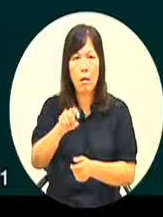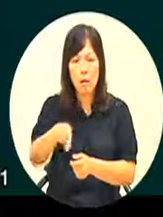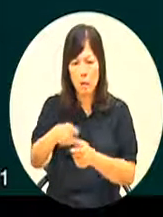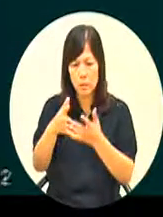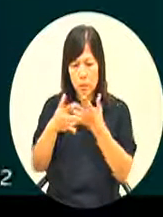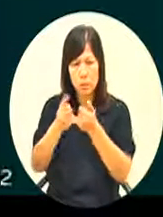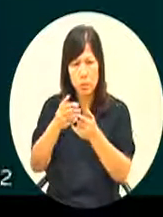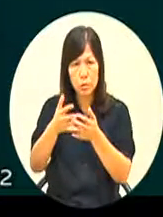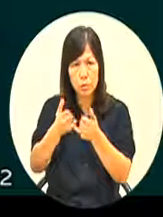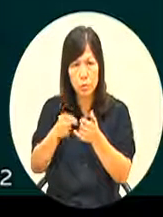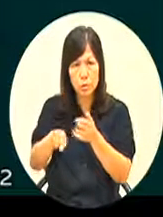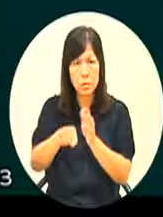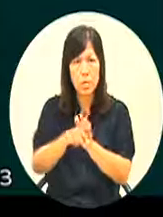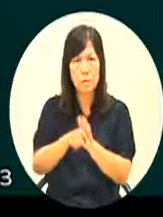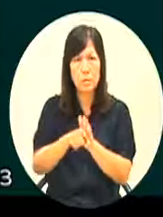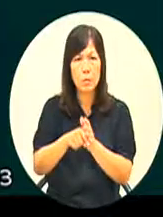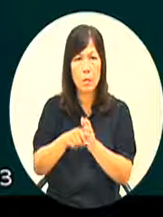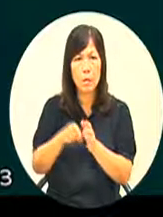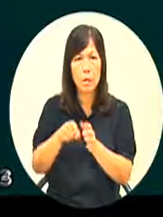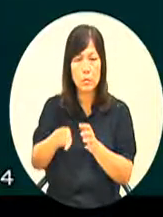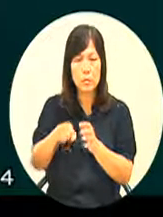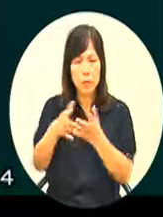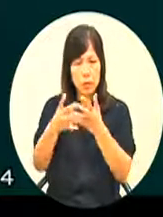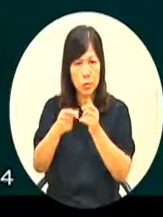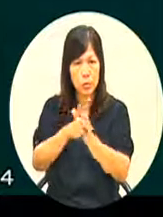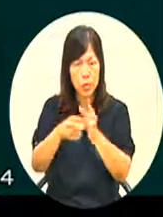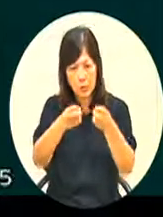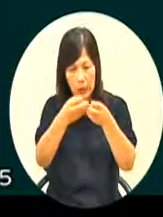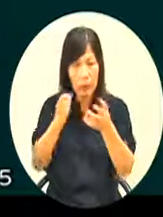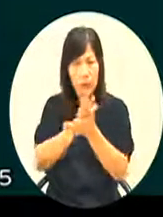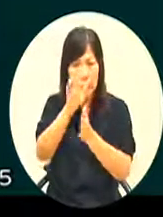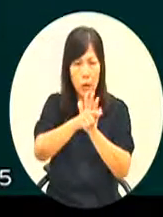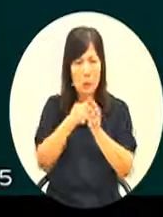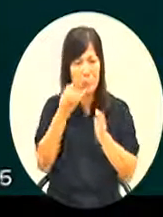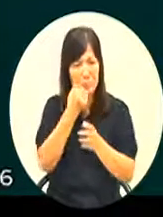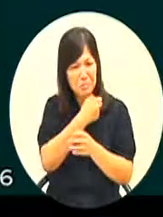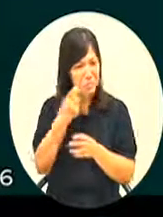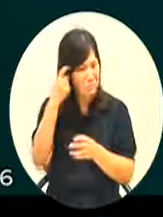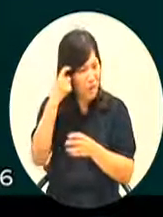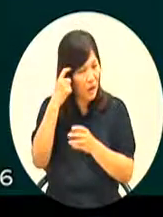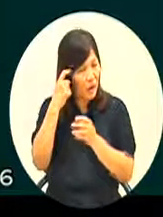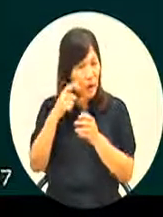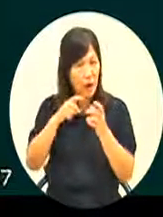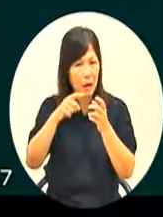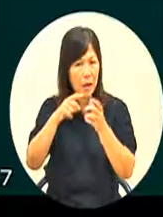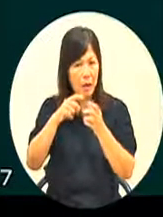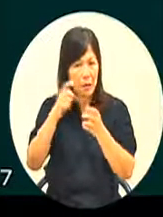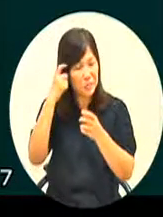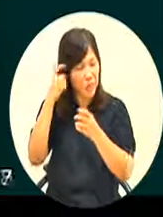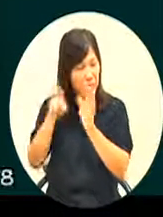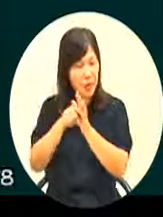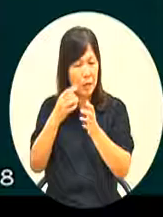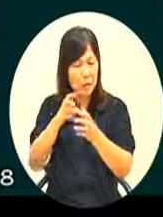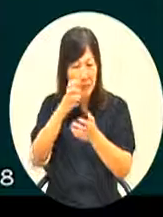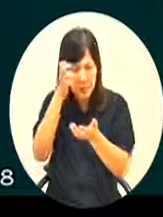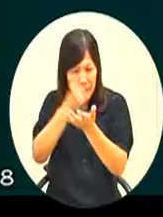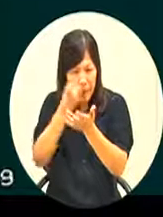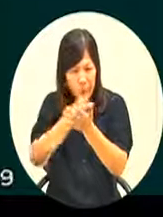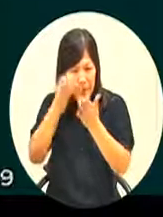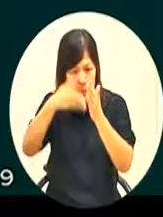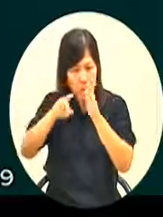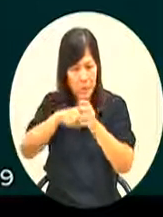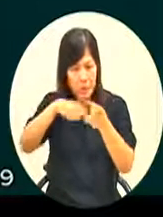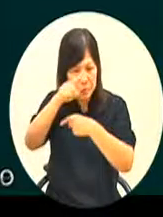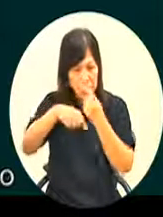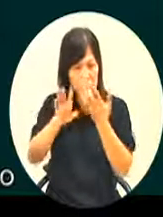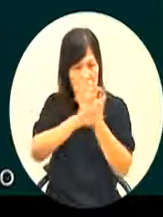学，你们跟这个同学讨论，可否考虑到一个没有这么严格的环境，好